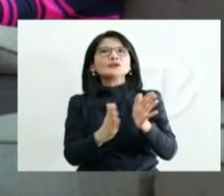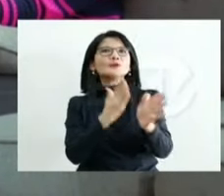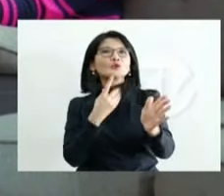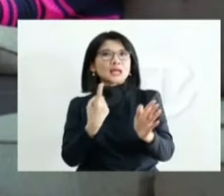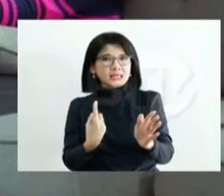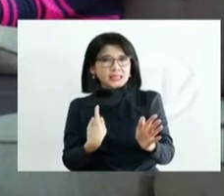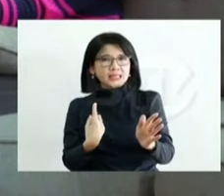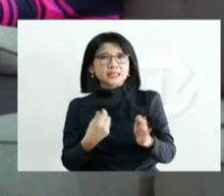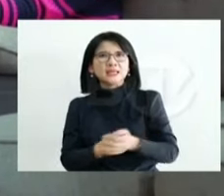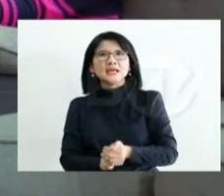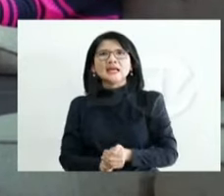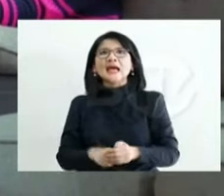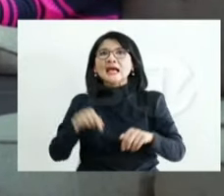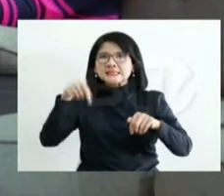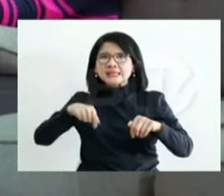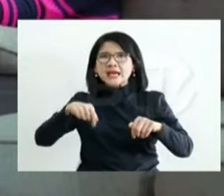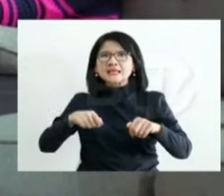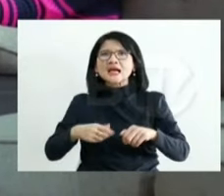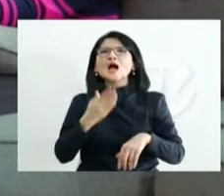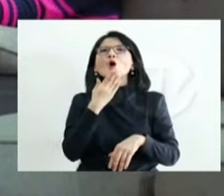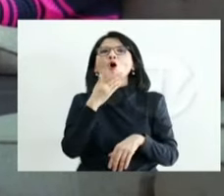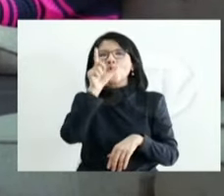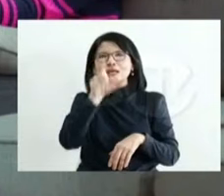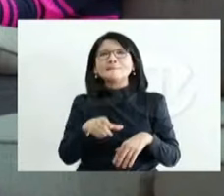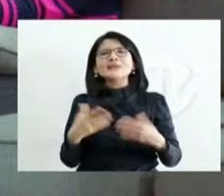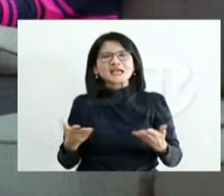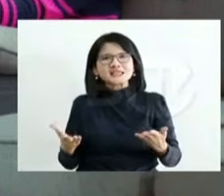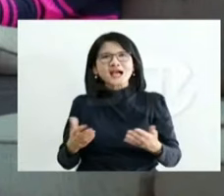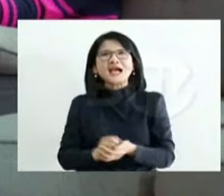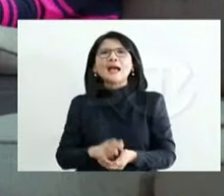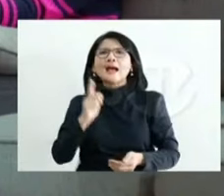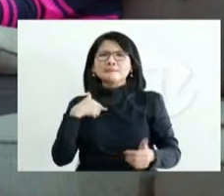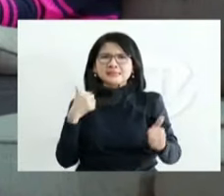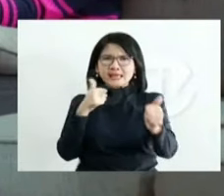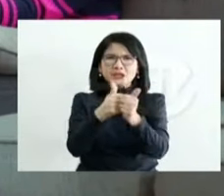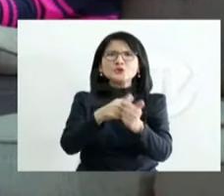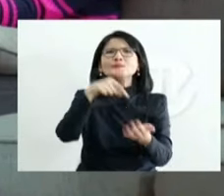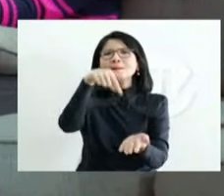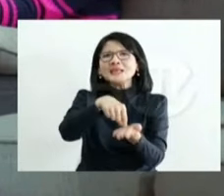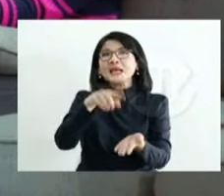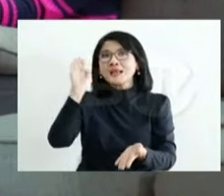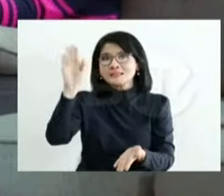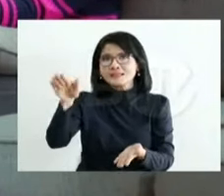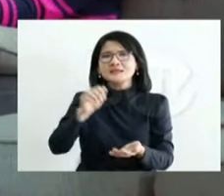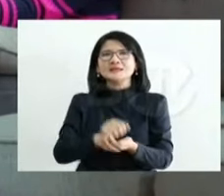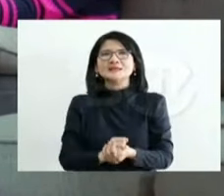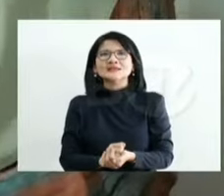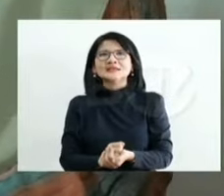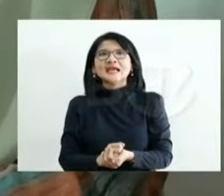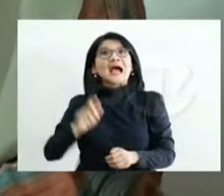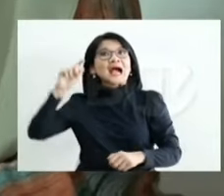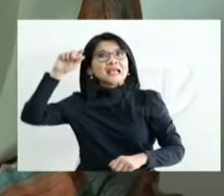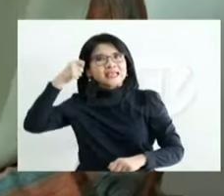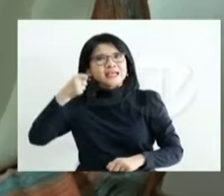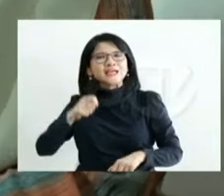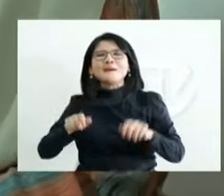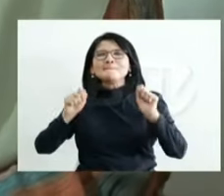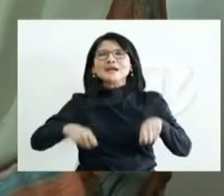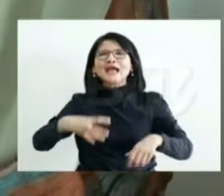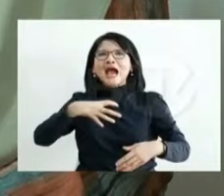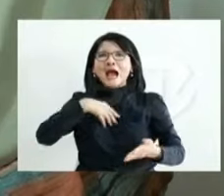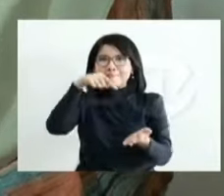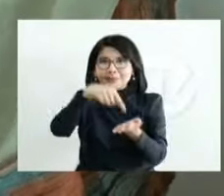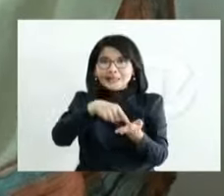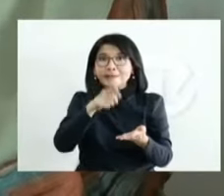atau yang sudah mengundurkan diri sehingga statusnya menjadi Sipil bisa ikut serta dalam pemilu nanti Nah jangan lupa